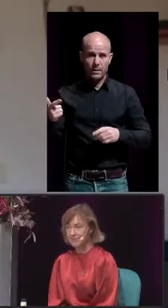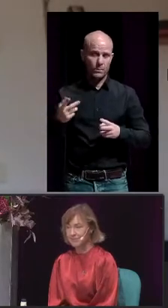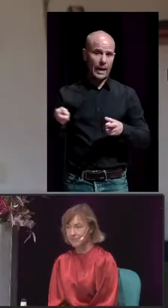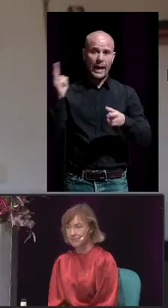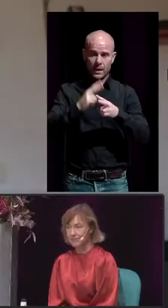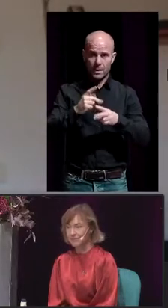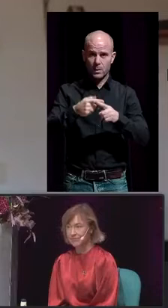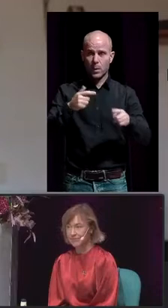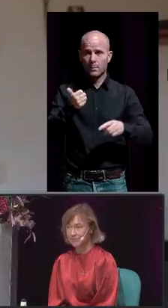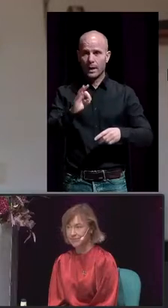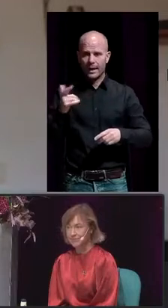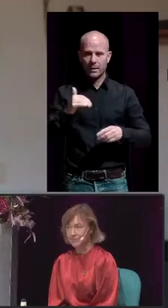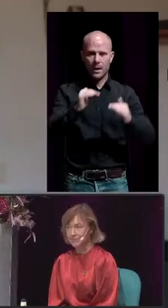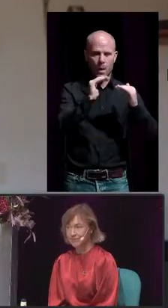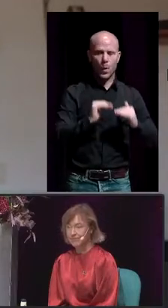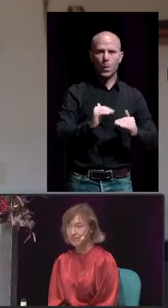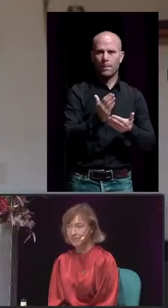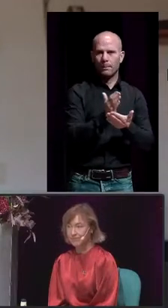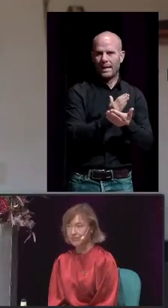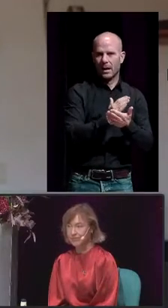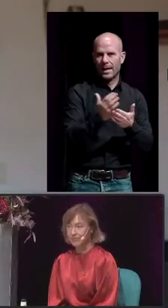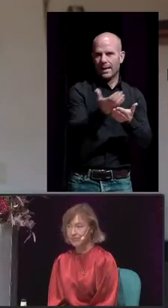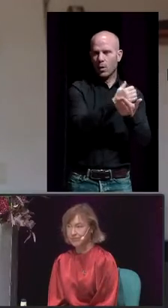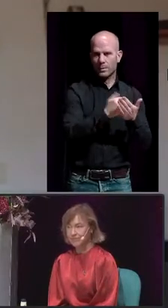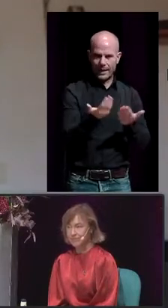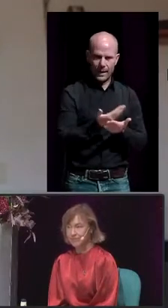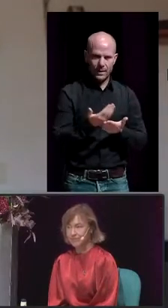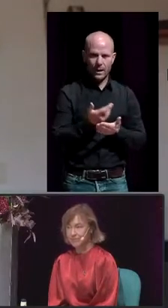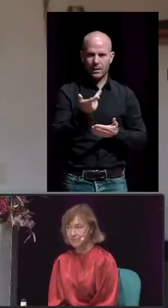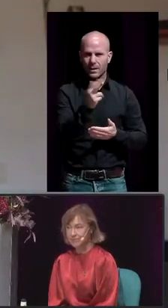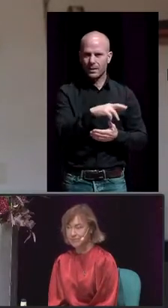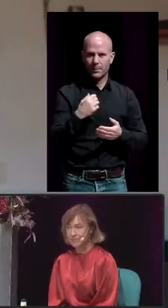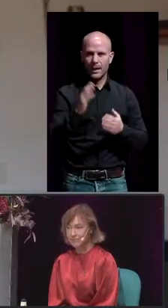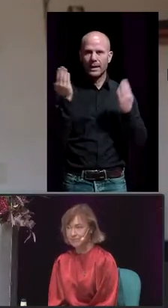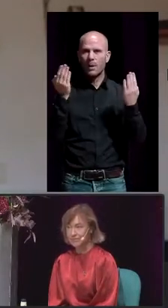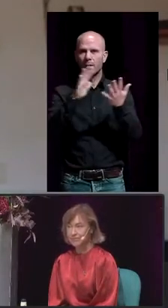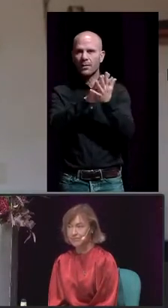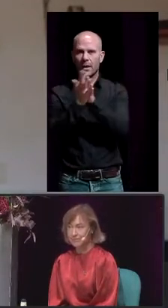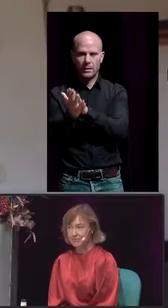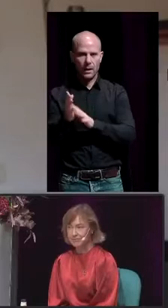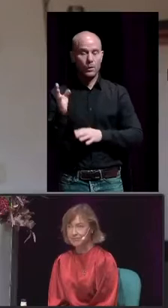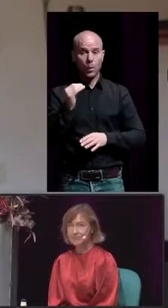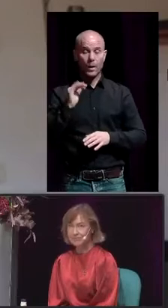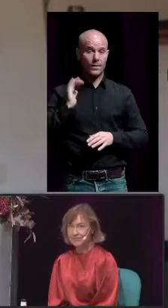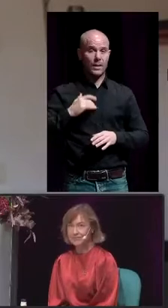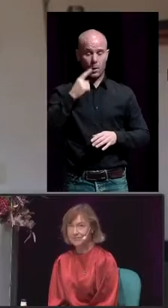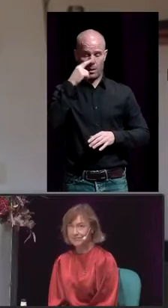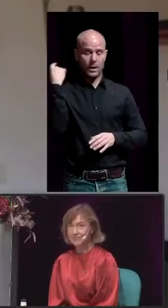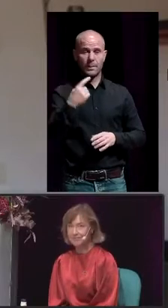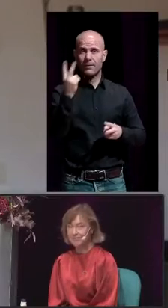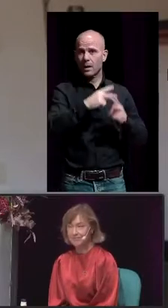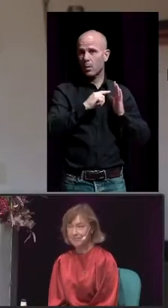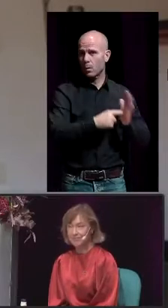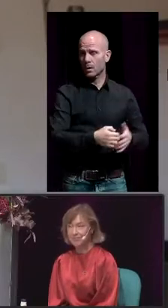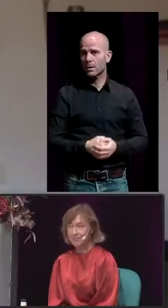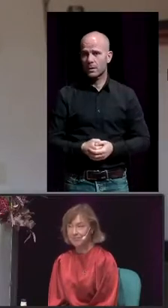som barn i låg- och medelinkomstländer har. Till exempel för klimatförändringar så vet vi att kvinnor drabbas mer. Och vi